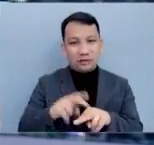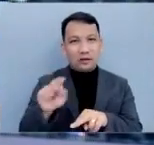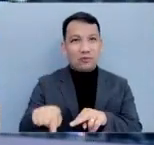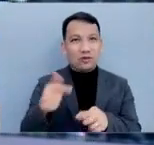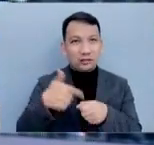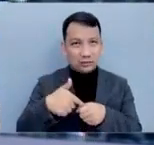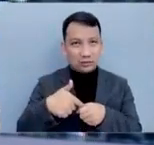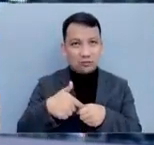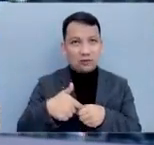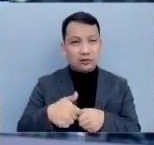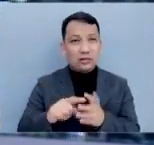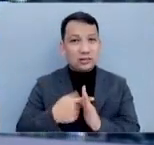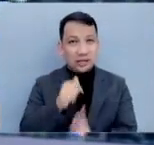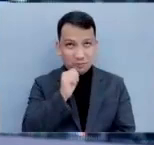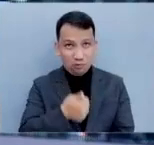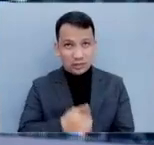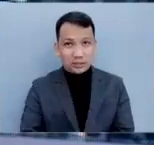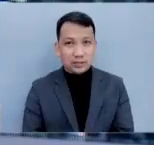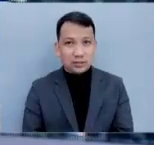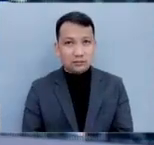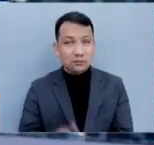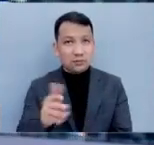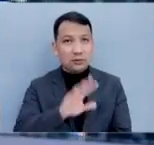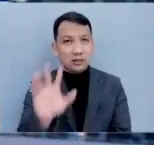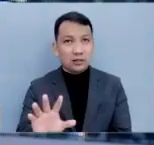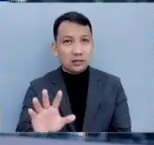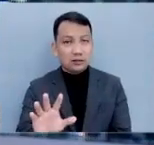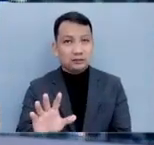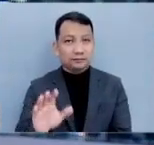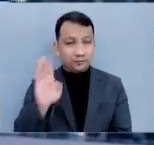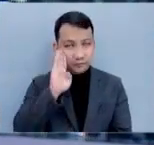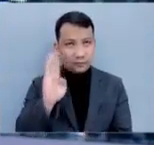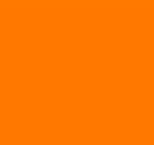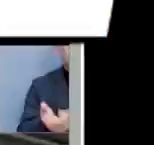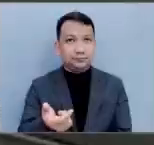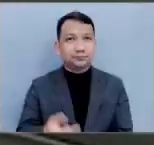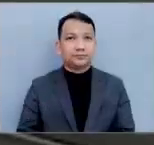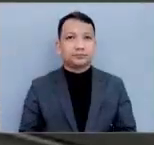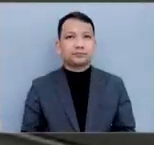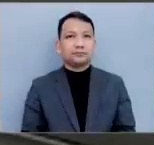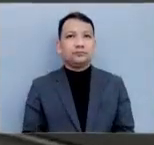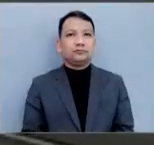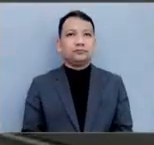petrolyo. Simula po yan bukas. Nasa frontline ng balitang yan, si Brian Castillo.